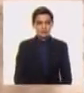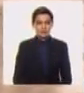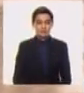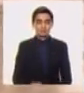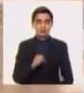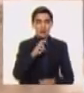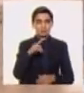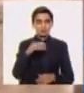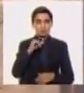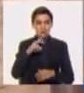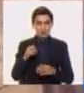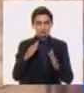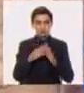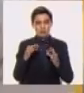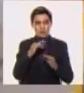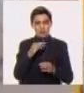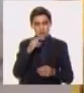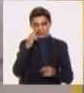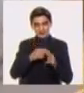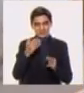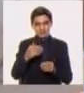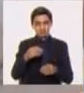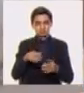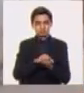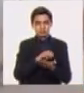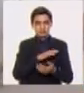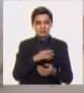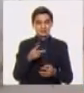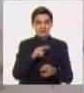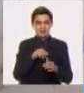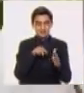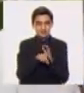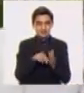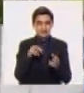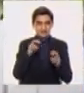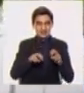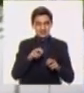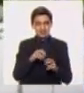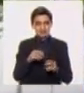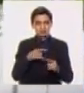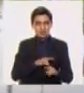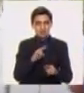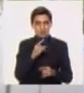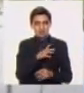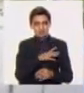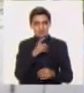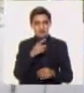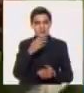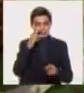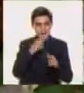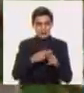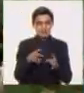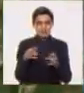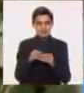Абдуллахов Файзиев ағасының құлаған үйіне жаңа туған нәрестелер үшін бесік іздеп келіпті. Сәбилерін тоңдырып алмас үшін бауырының отбасымен